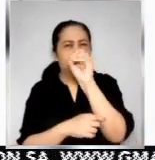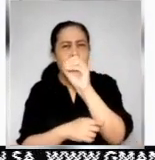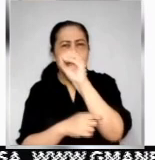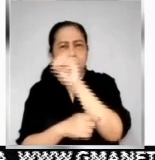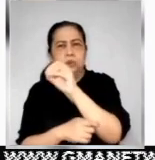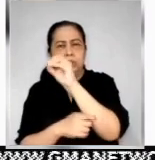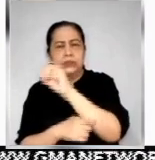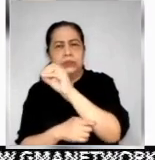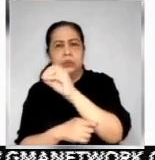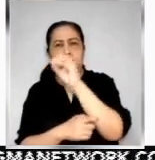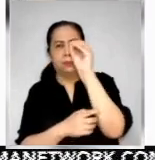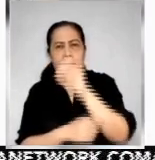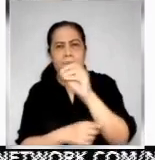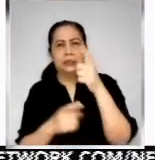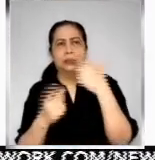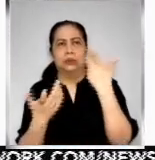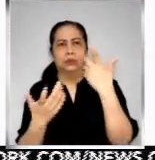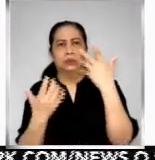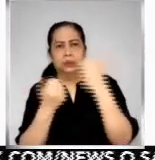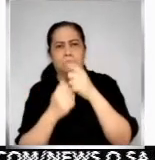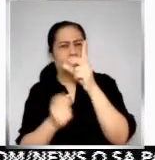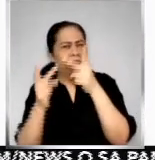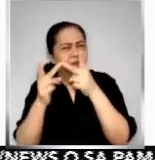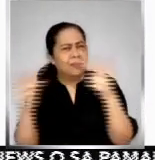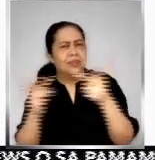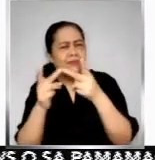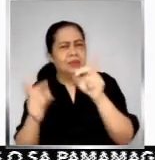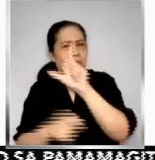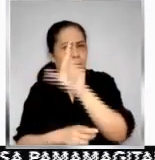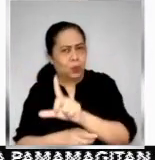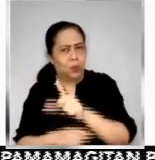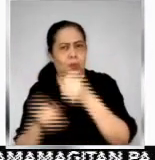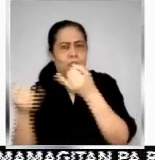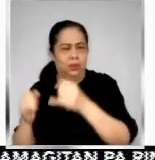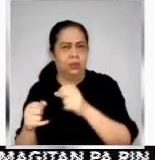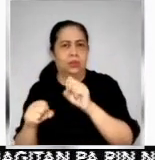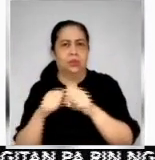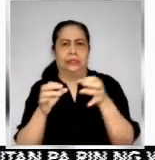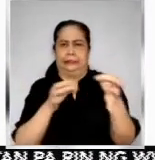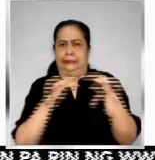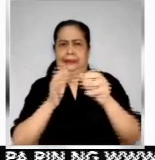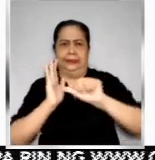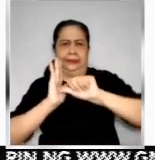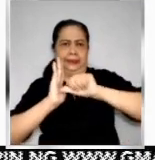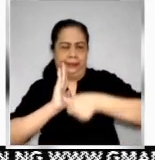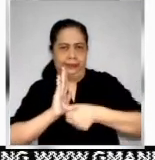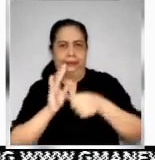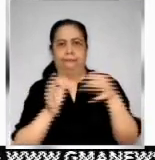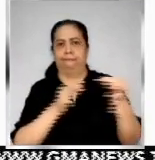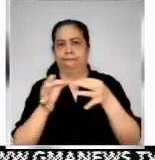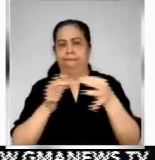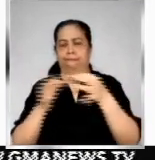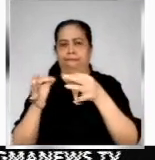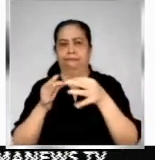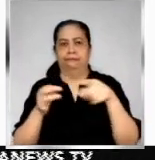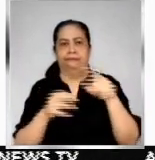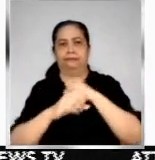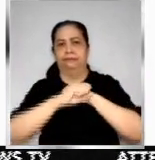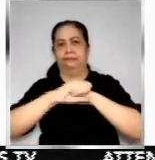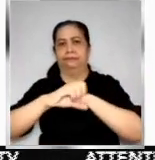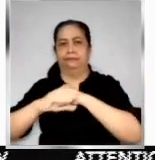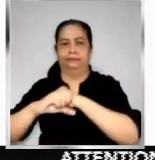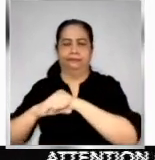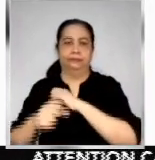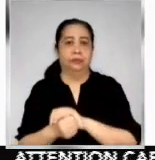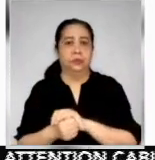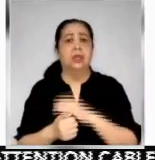0.0005%. So ang baba-baba, yan ang isa sa mga atin bibigyan din sa atin na kampanya na maniwala